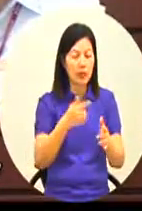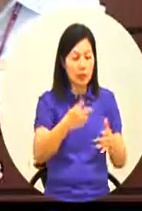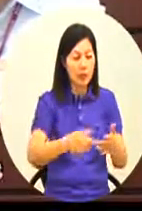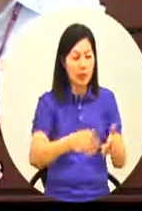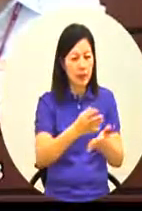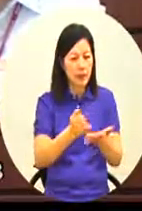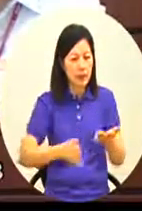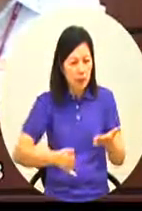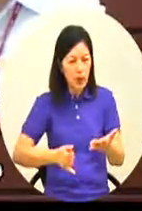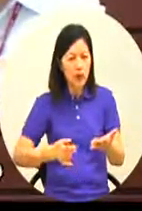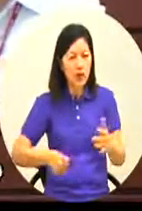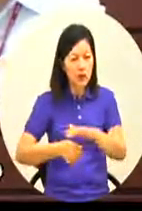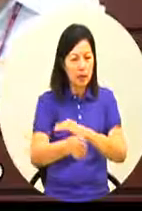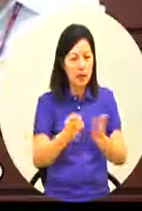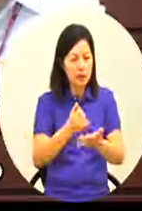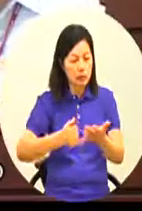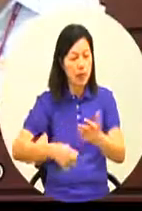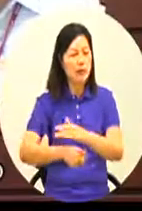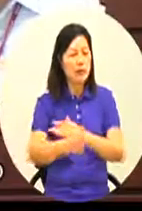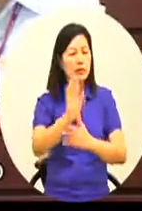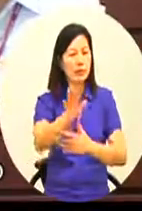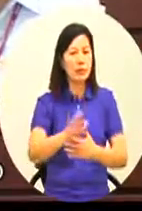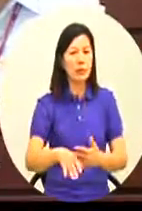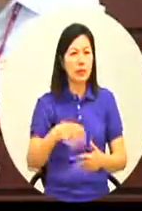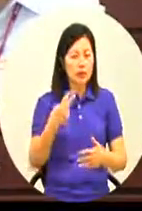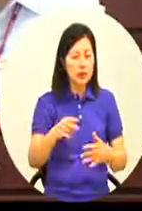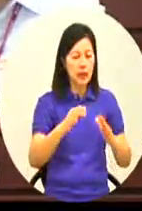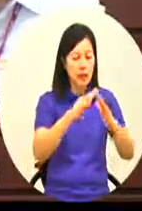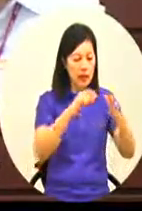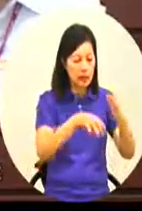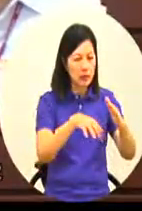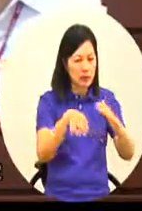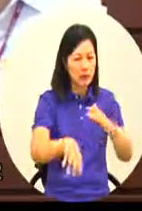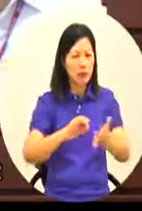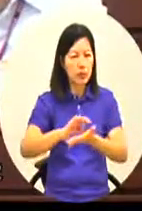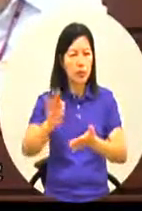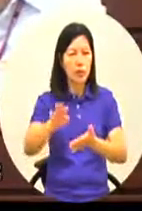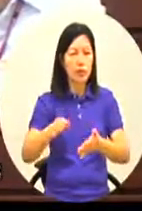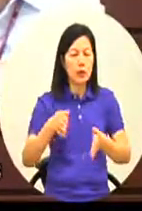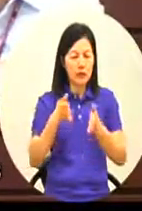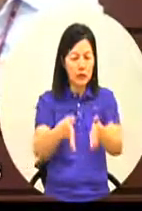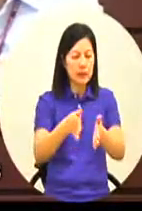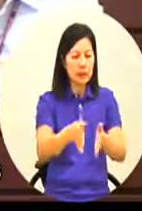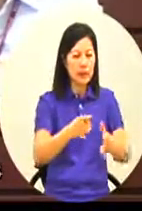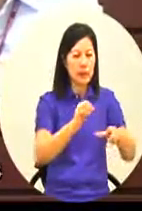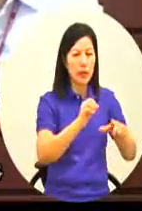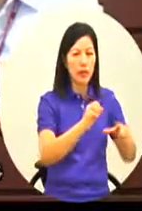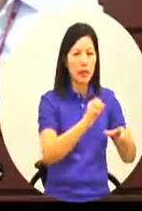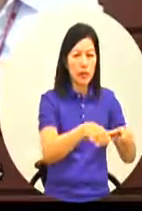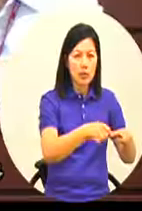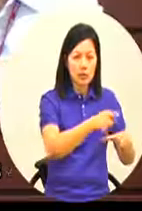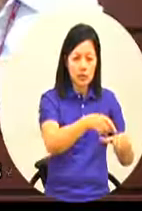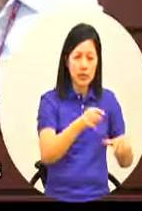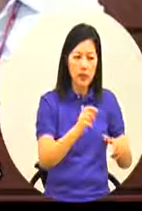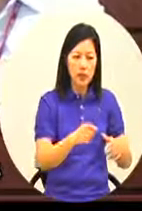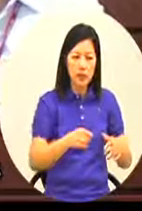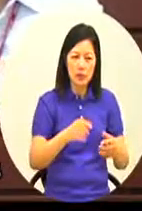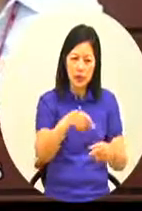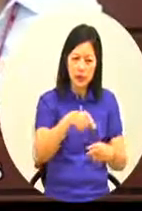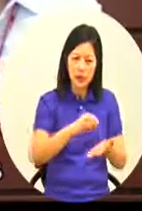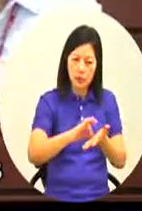在做仓库使用了，那我们会跟台铁，我们已经开始跟台铁在针对说入住的这些活动者使用